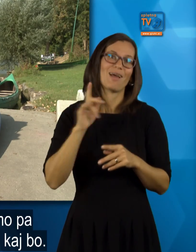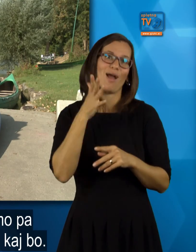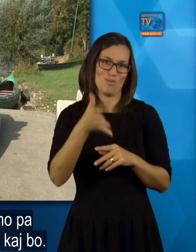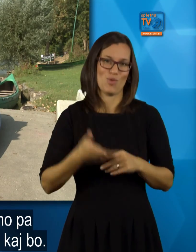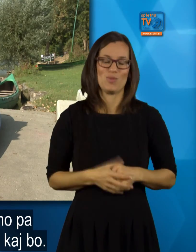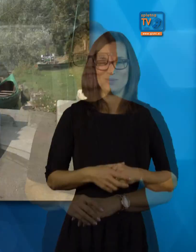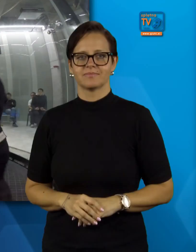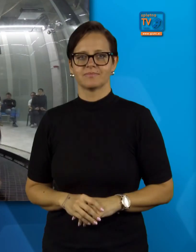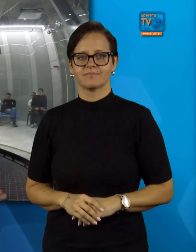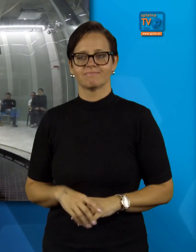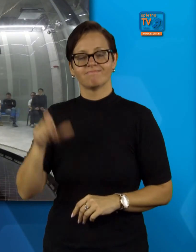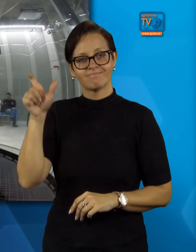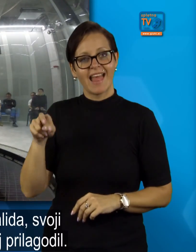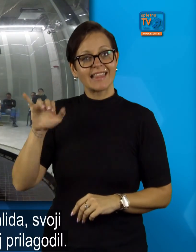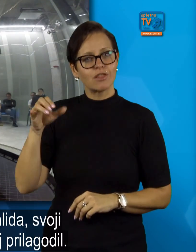ne bo.